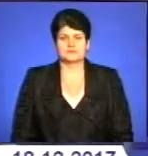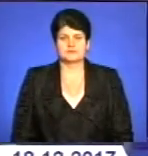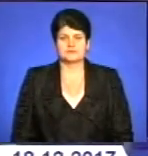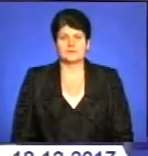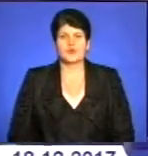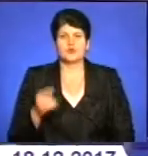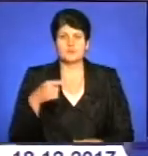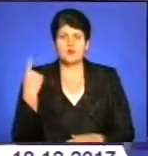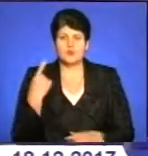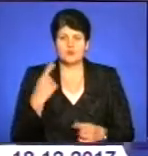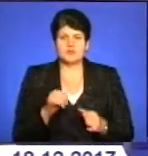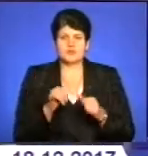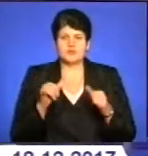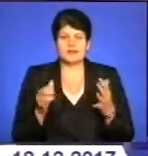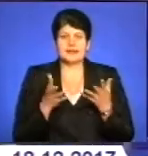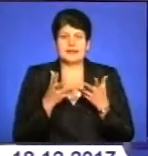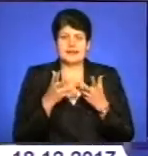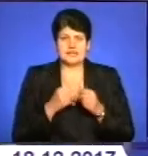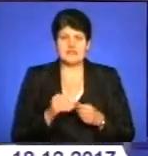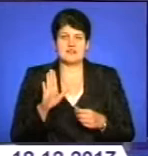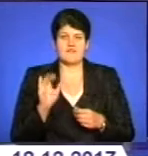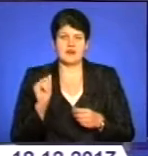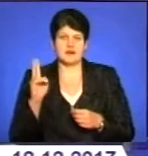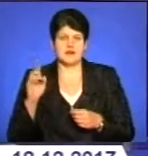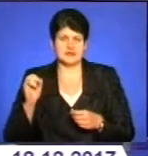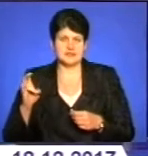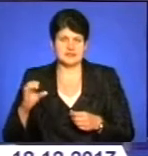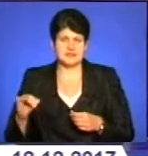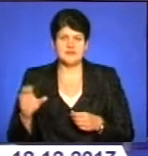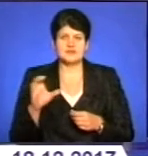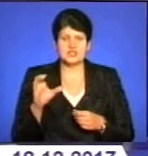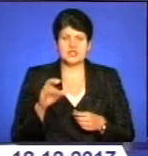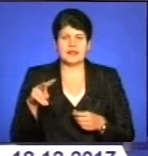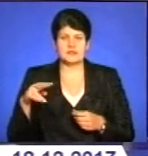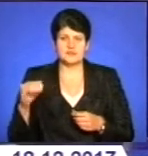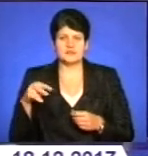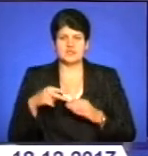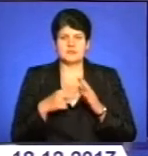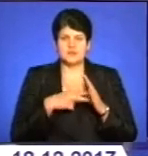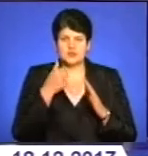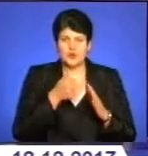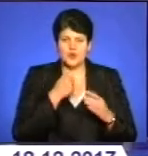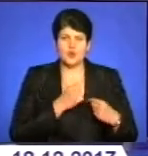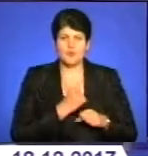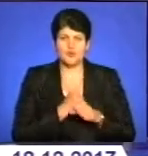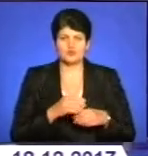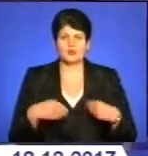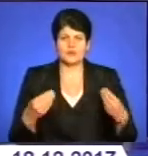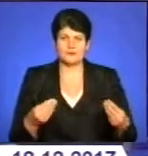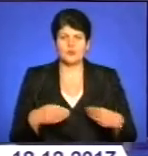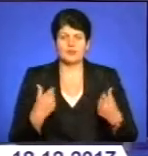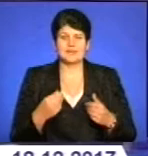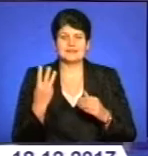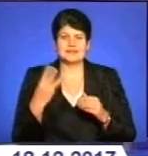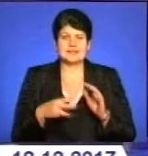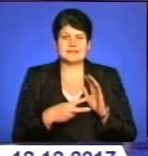У Тернопільській області збільшується кількість вакансій. Так, у січні-листопаді 2017 року роботодавці пропонували понад 37